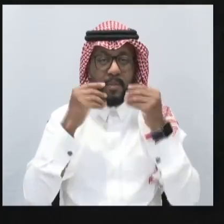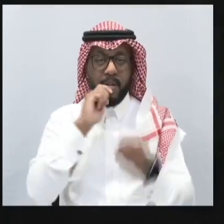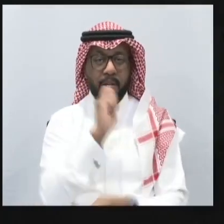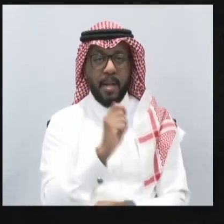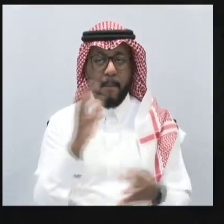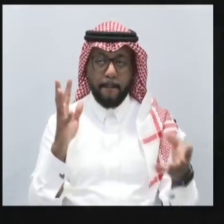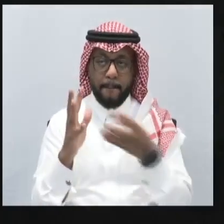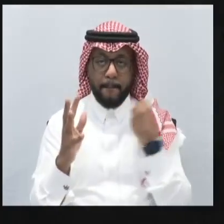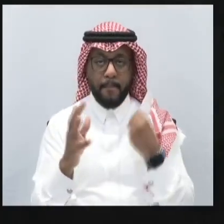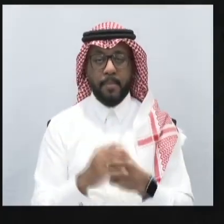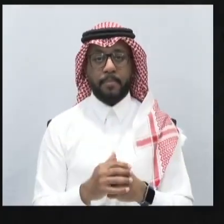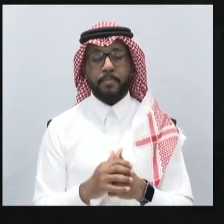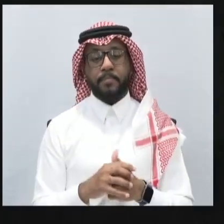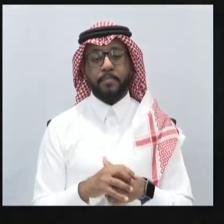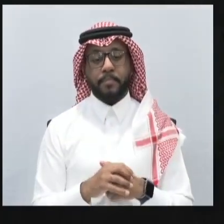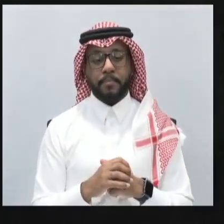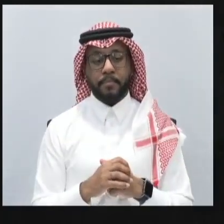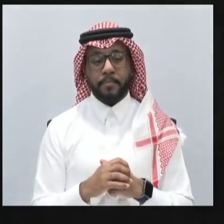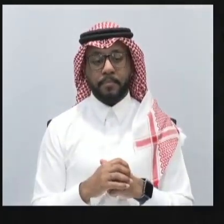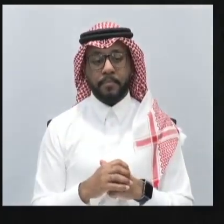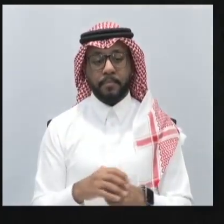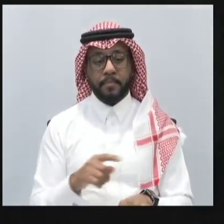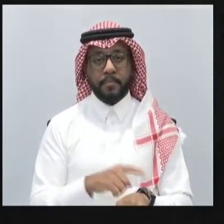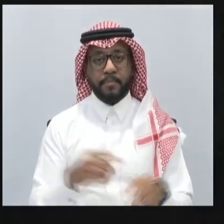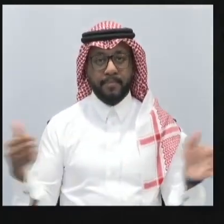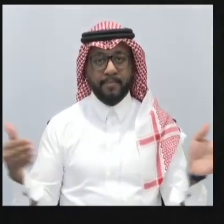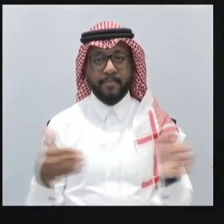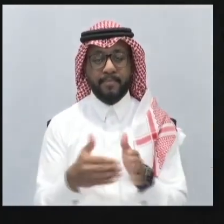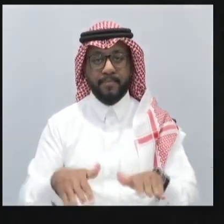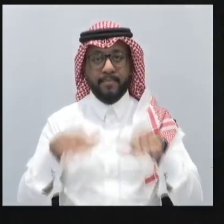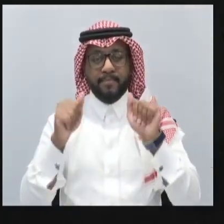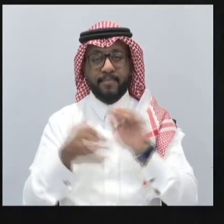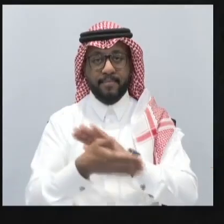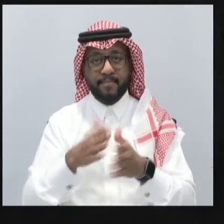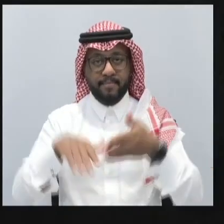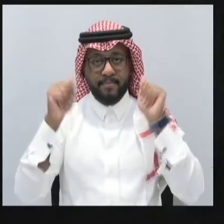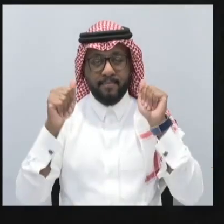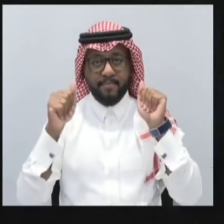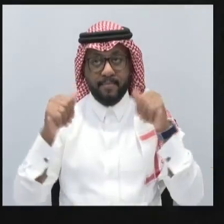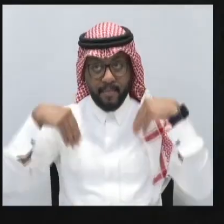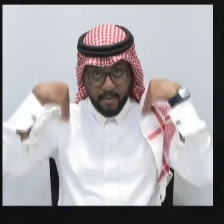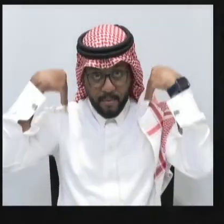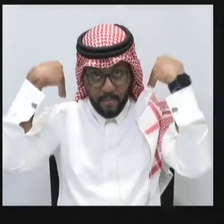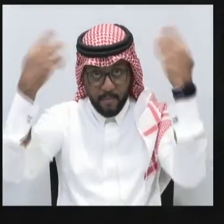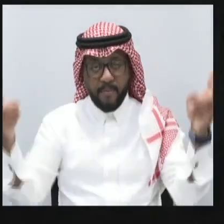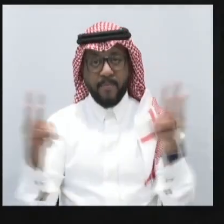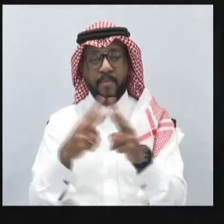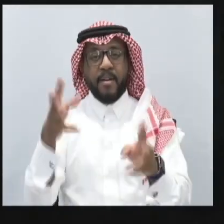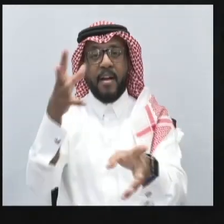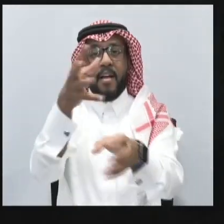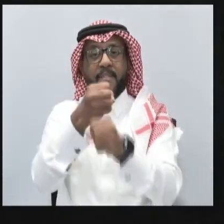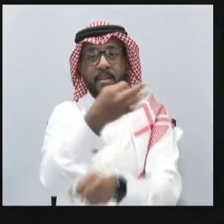تاكل ايش اللحوم الى هنا نتوقف احنا واياكم ان شاء الله نلتقي في درس قادم